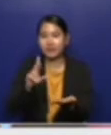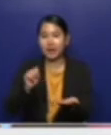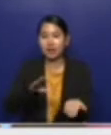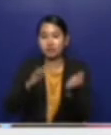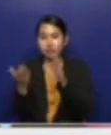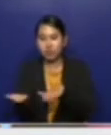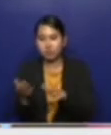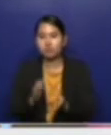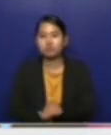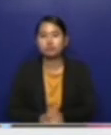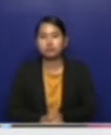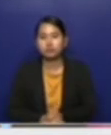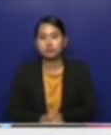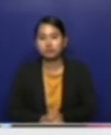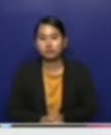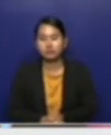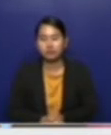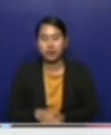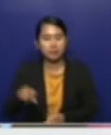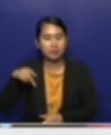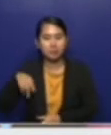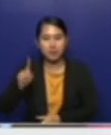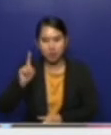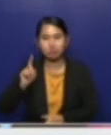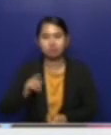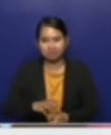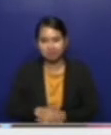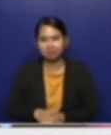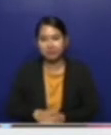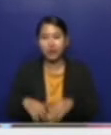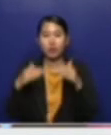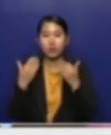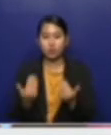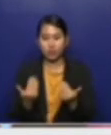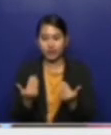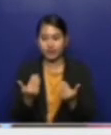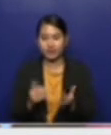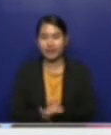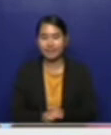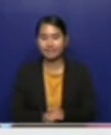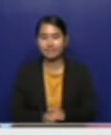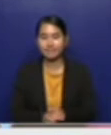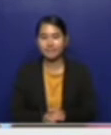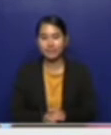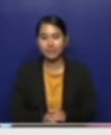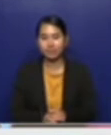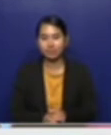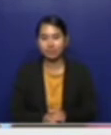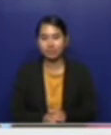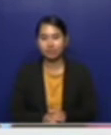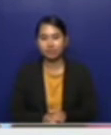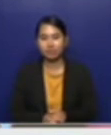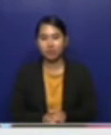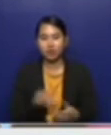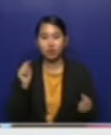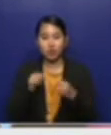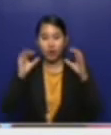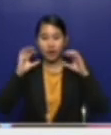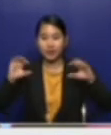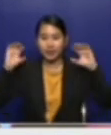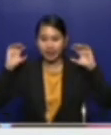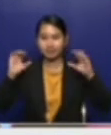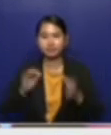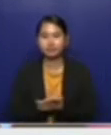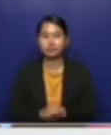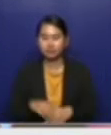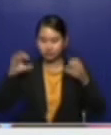อันนั้นคือสิ่งที่เป็นประโยชน์สุดเพราะฉะนั้นในวันนี้ผมบอกกับท่านประธานครับตัวตรงคือรัฐบาลรัฐบ